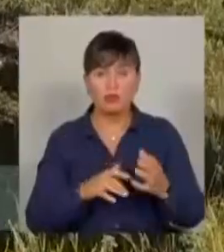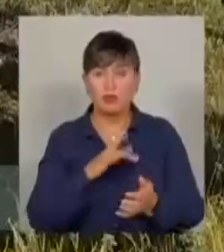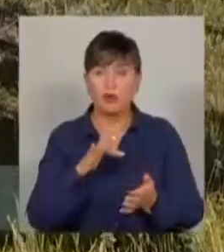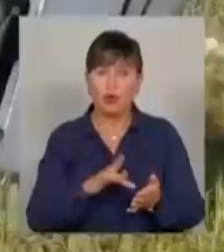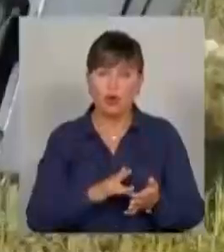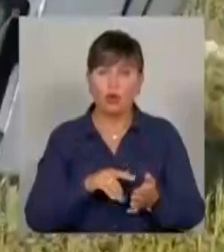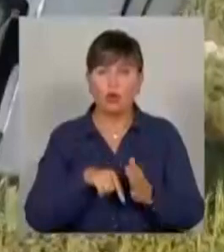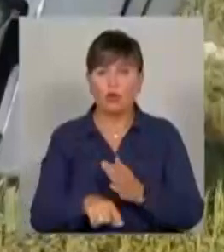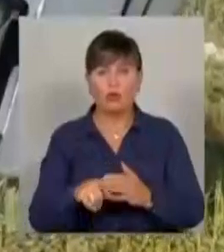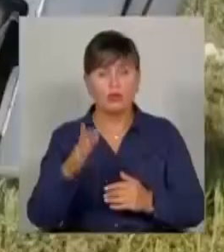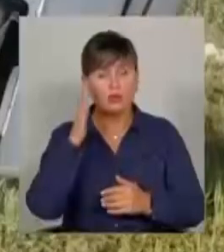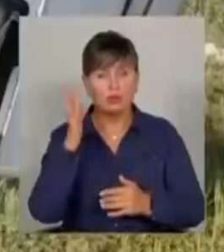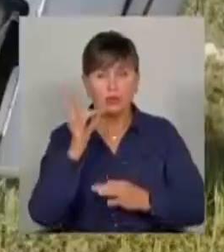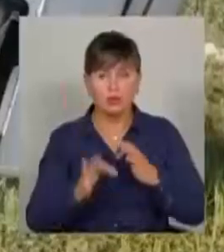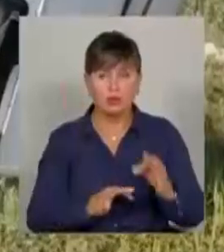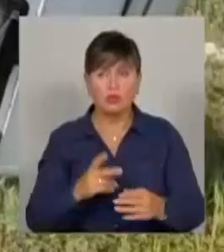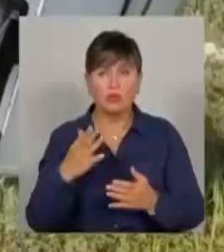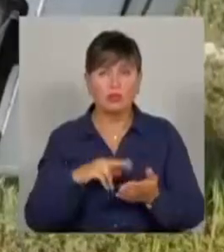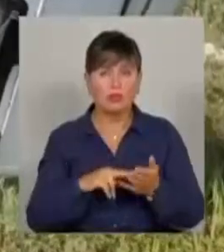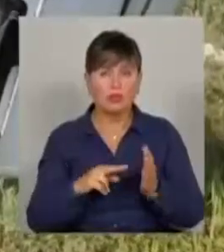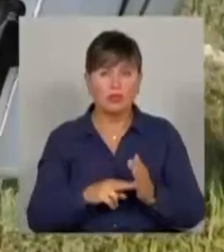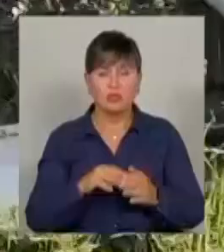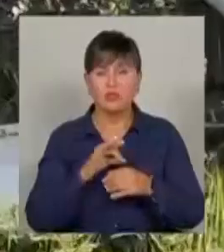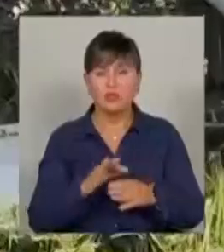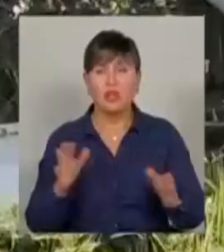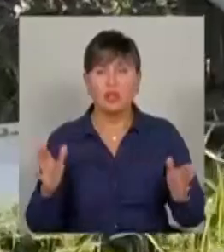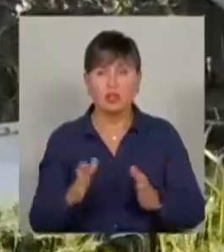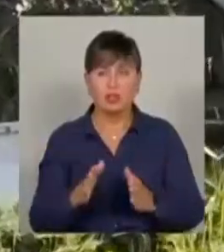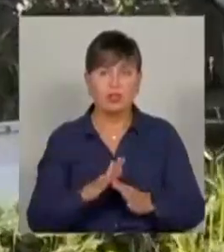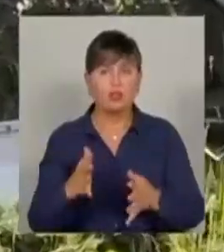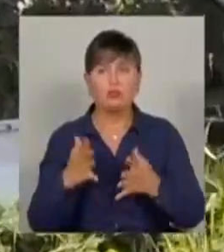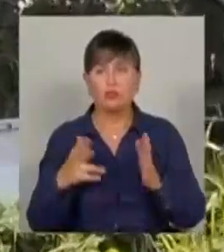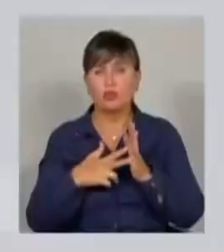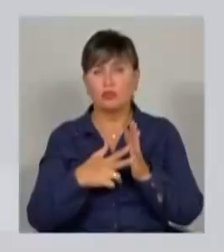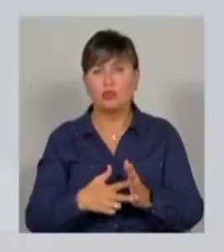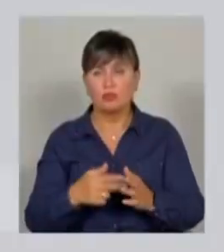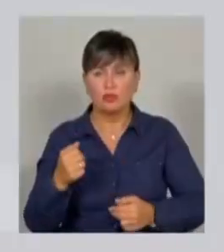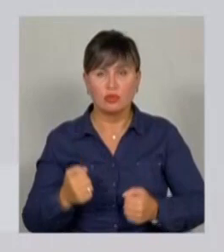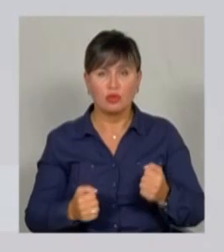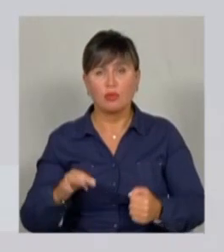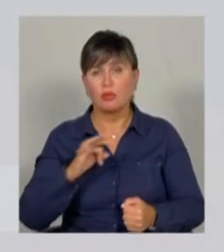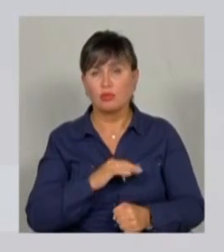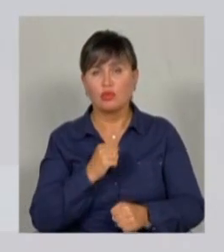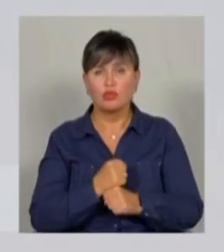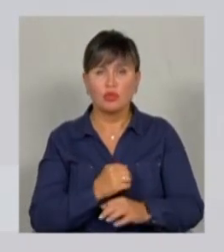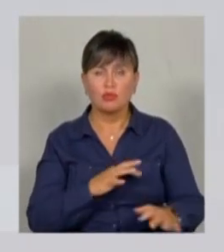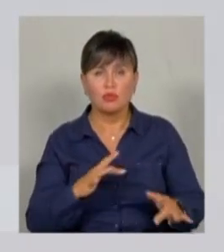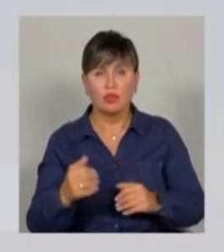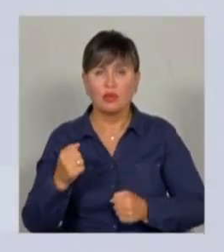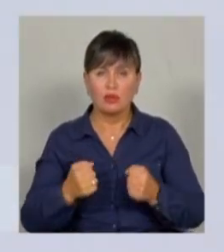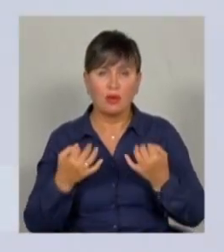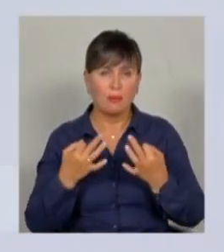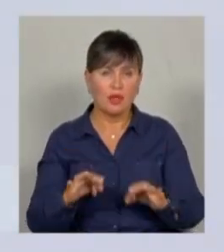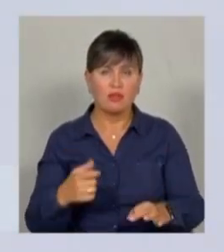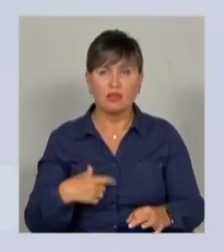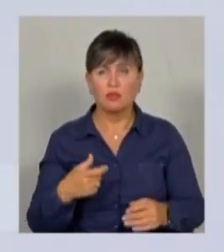деньгами зачастую не спят сутками. Для них планируют ввести ограничения. Теперь не больше 8 часов за рулем. О применении жестких мер в отношении автолюбителей,